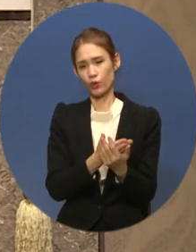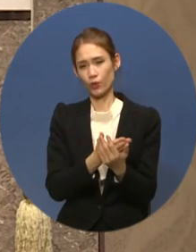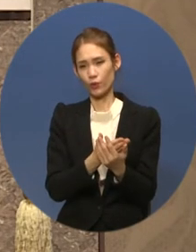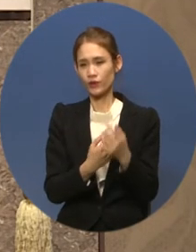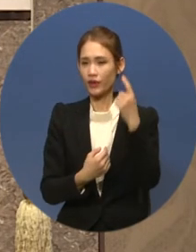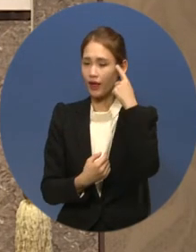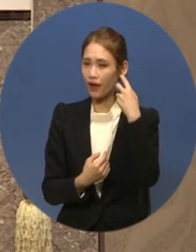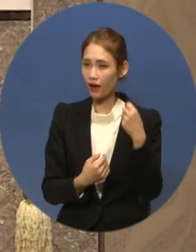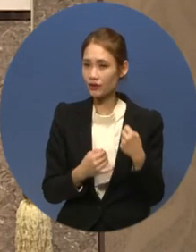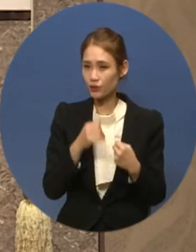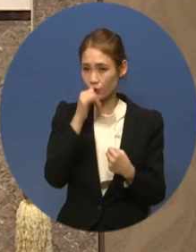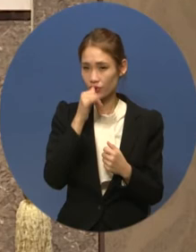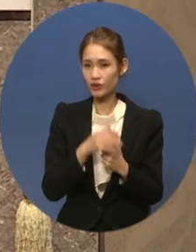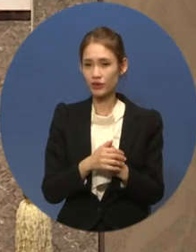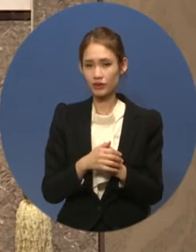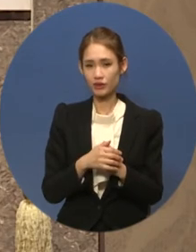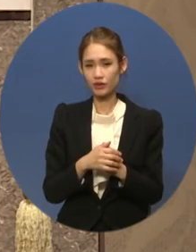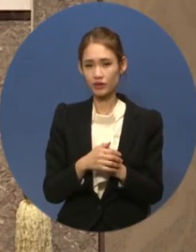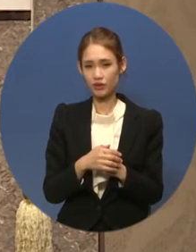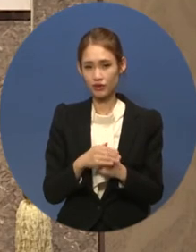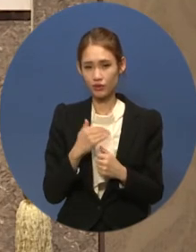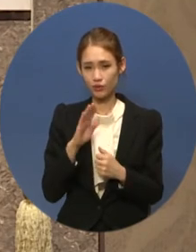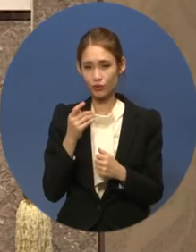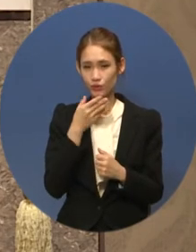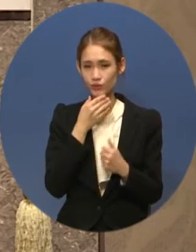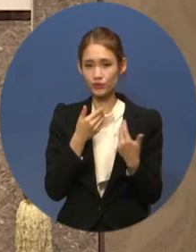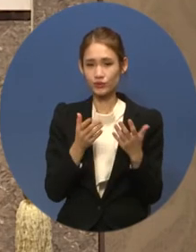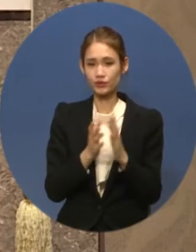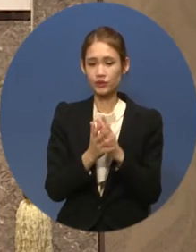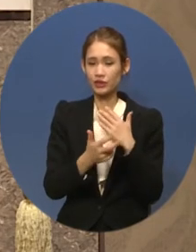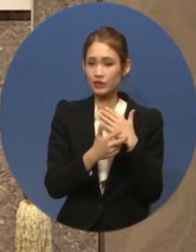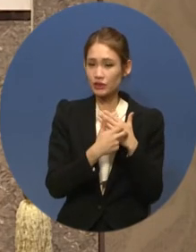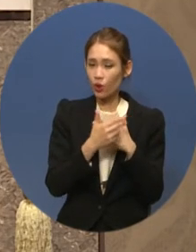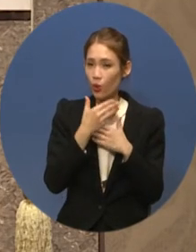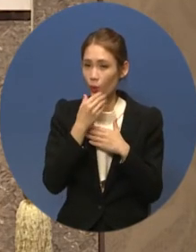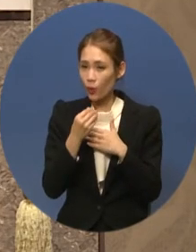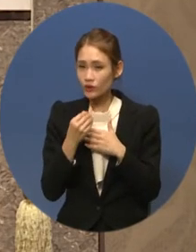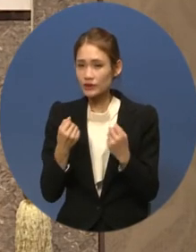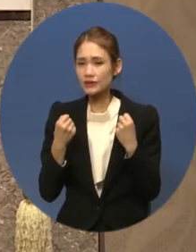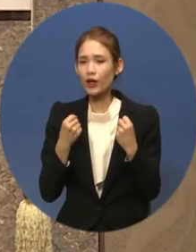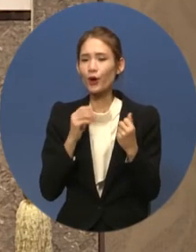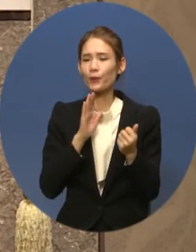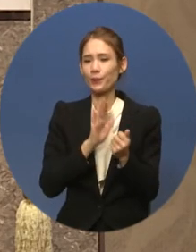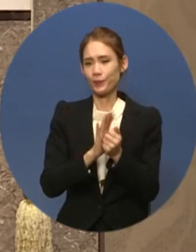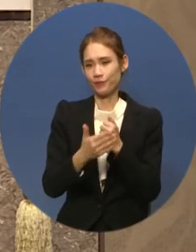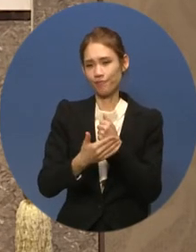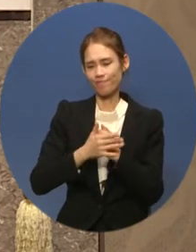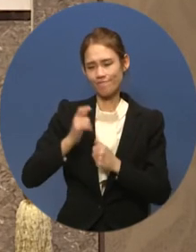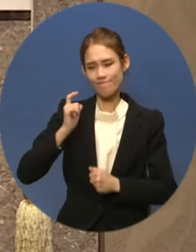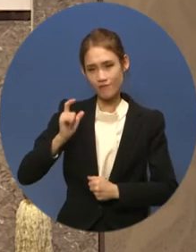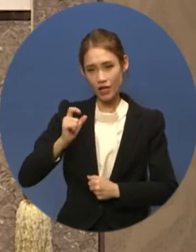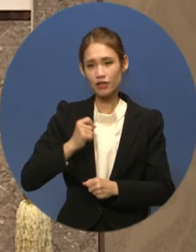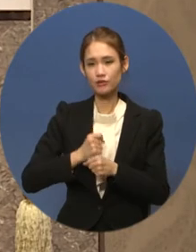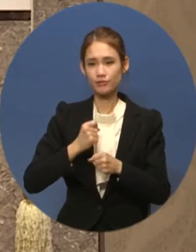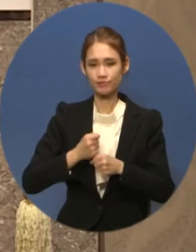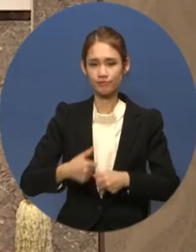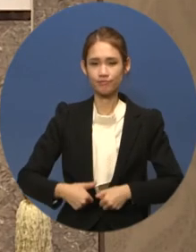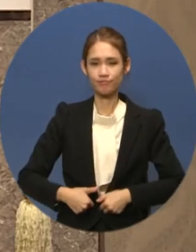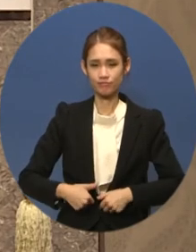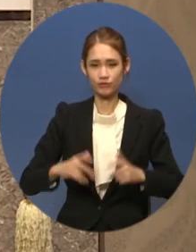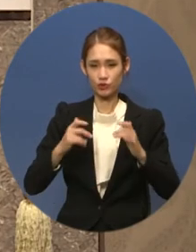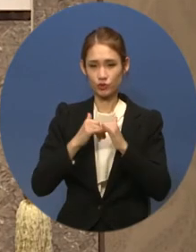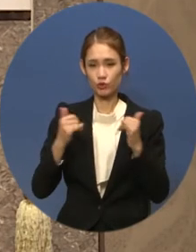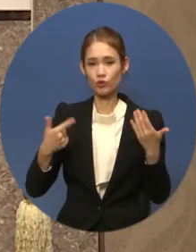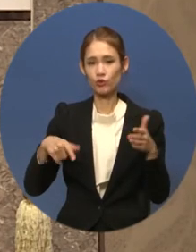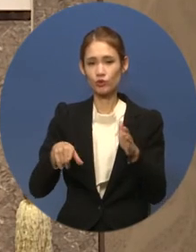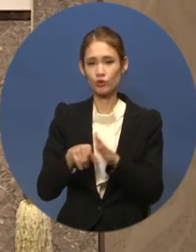생각합니다 저희 보험 복지 우리 공단은 의류와 복지 영역의 강점이 있습니다 이 강점을 지역주민들과 함께 에